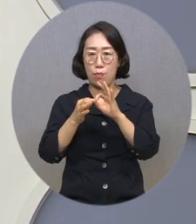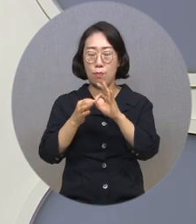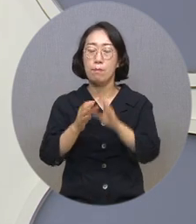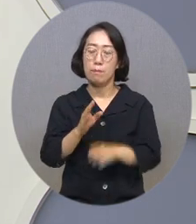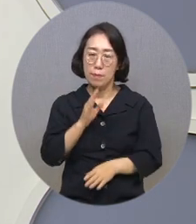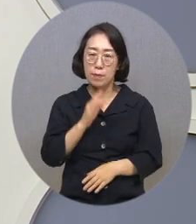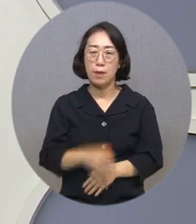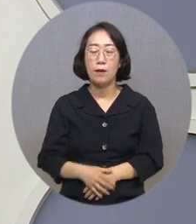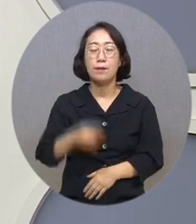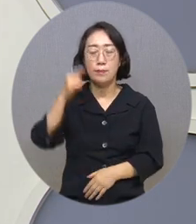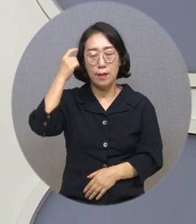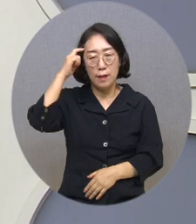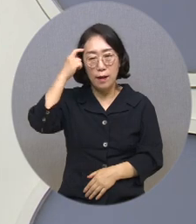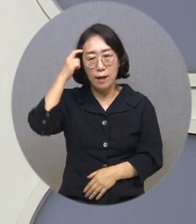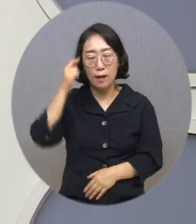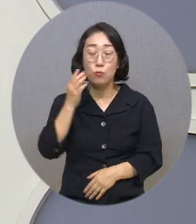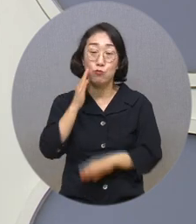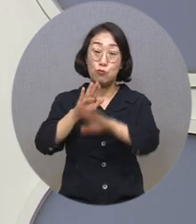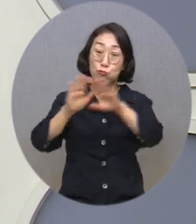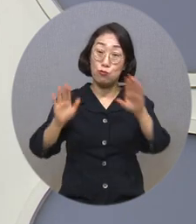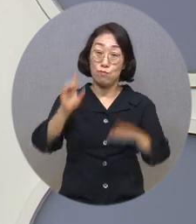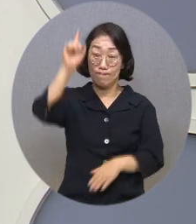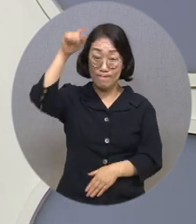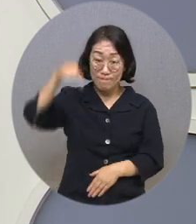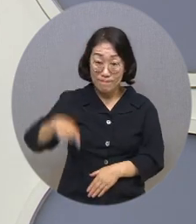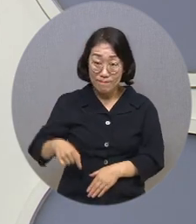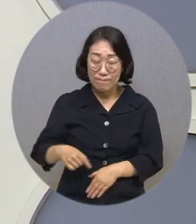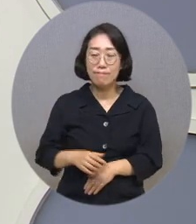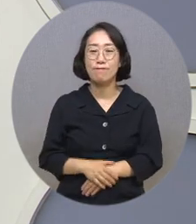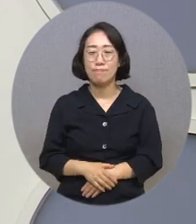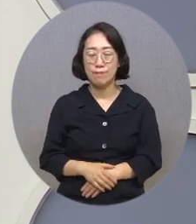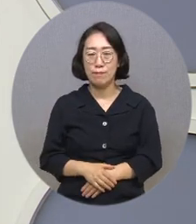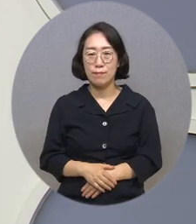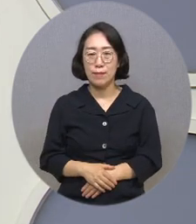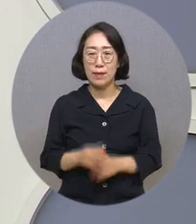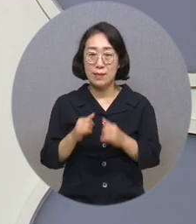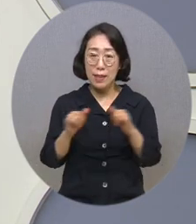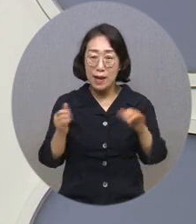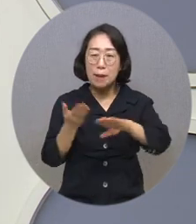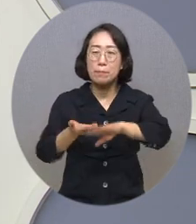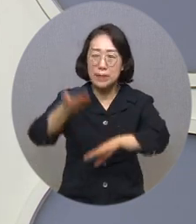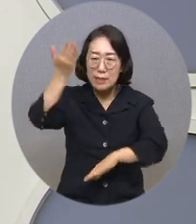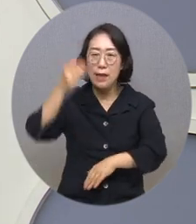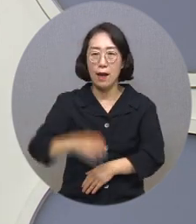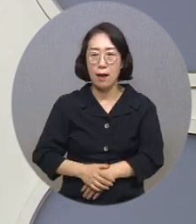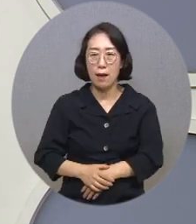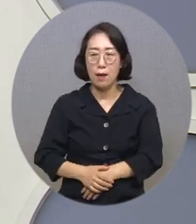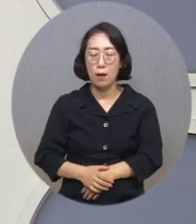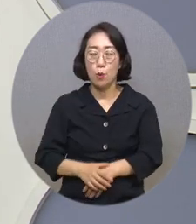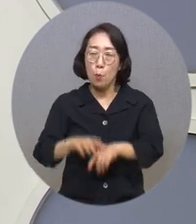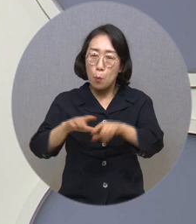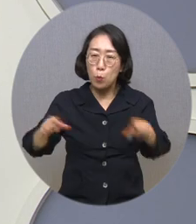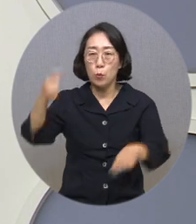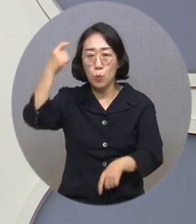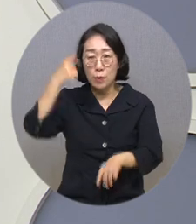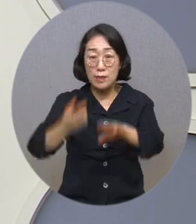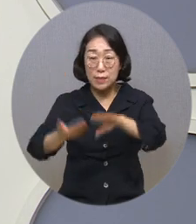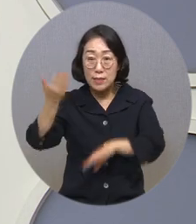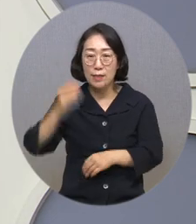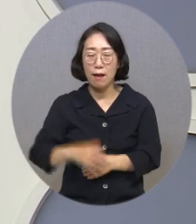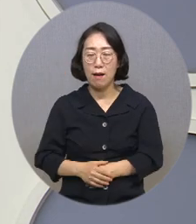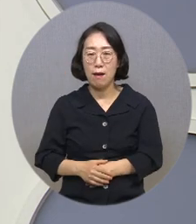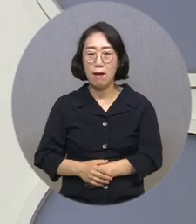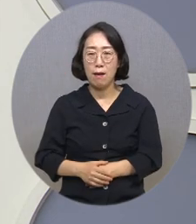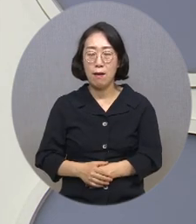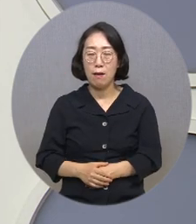우주 산업으로 간다는 거는 초인간화, 그다음에 초인지화, 그다음에 초생물화. 예,